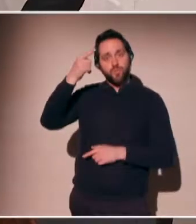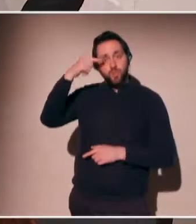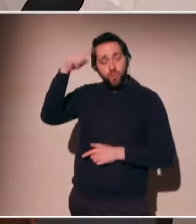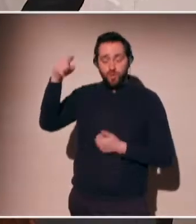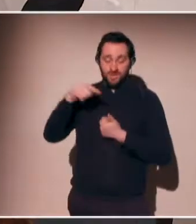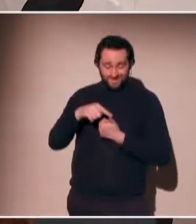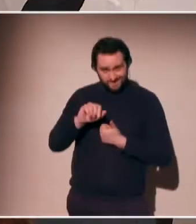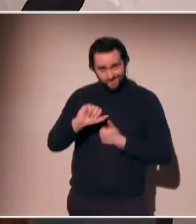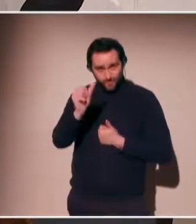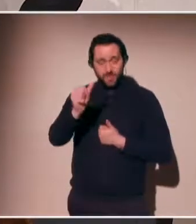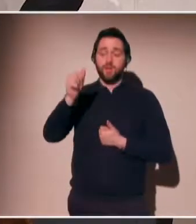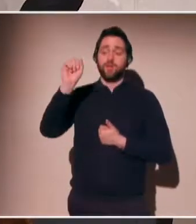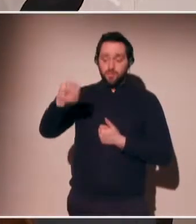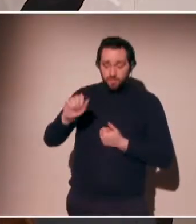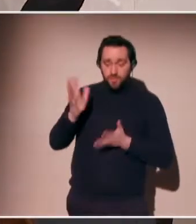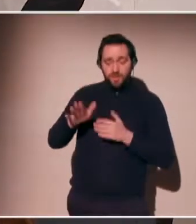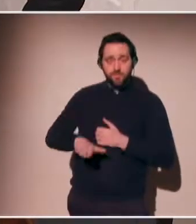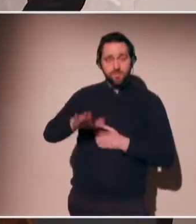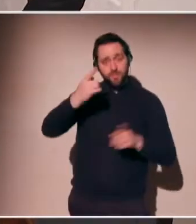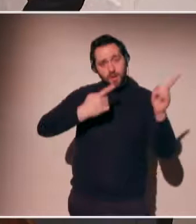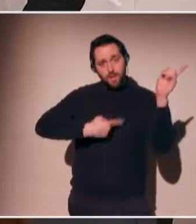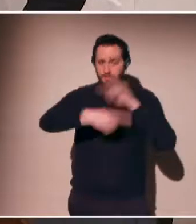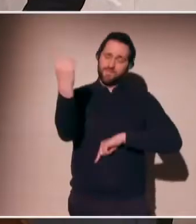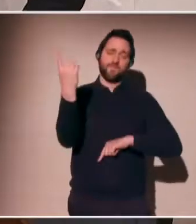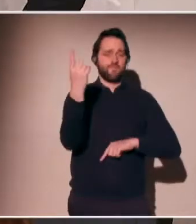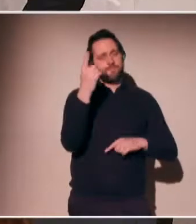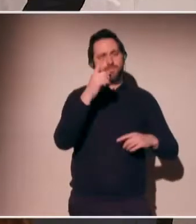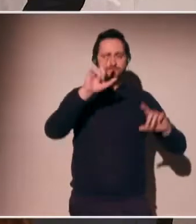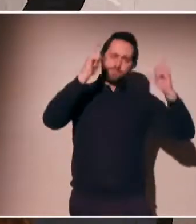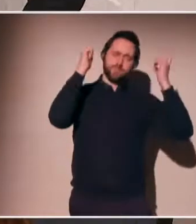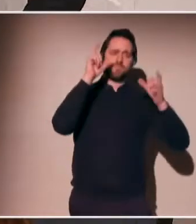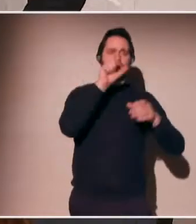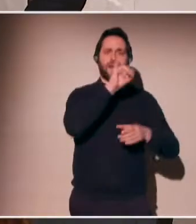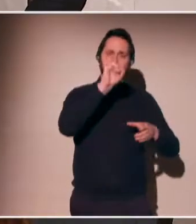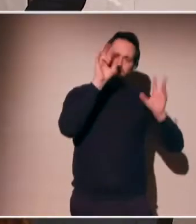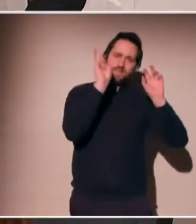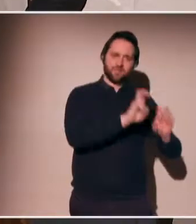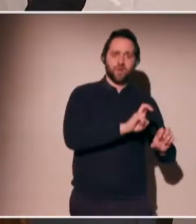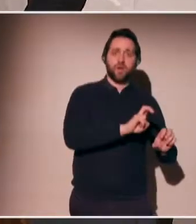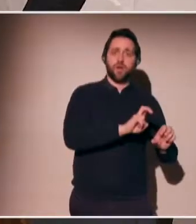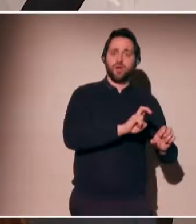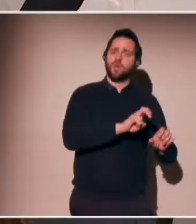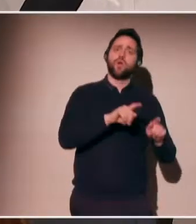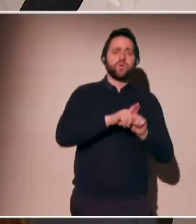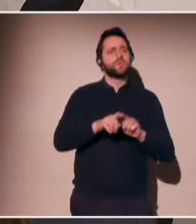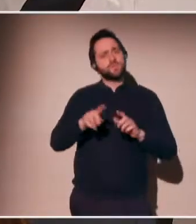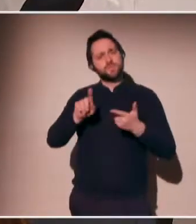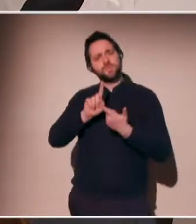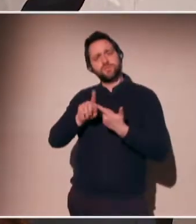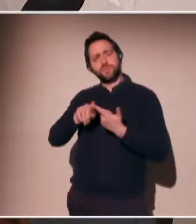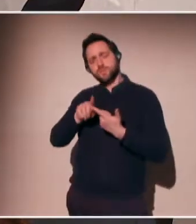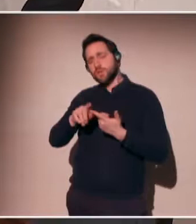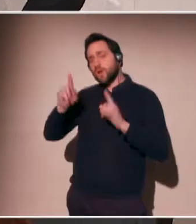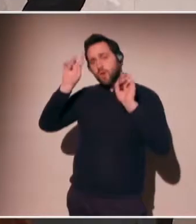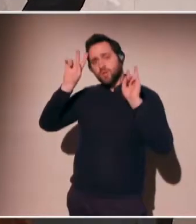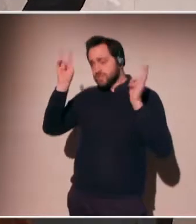faut aussi éduquer les gens pour qu'ils aient les clés pour comprendre le monde numérique dans lequel ils vont vivre, le monde dans lequel l'intelligence artificielle, elle va être à